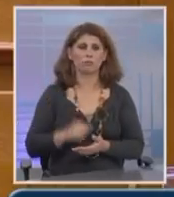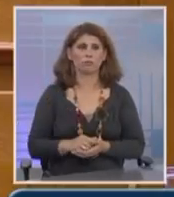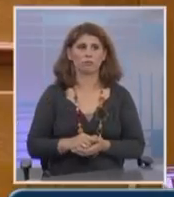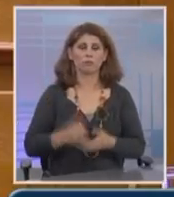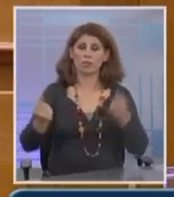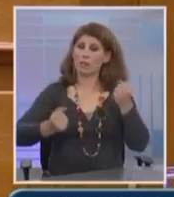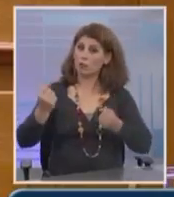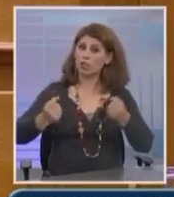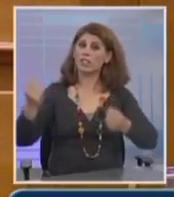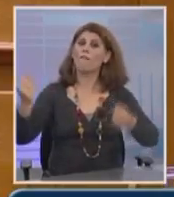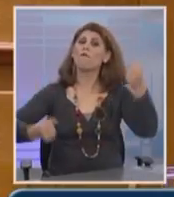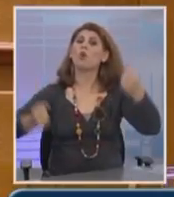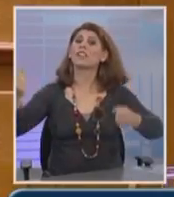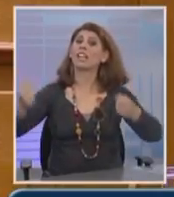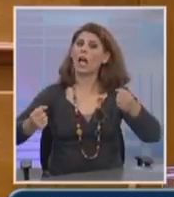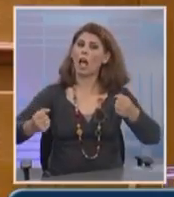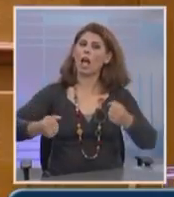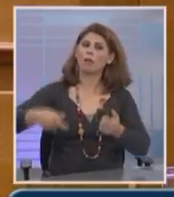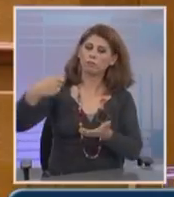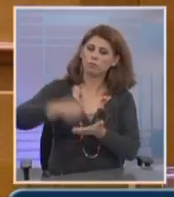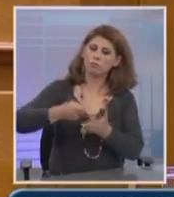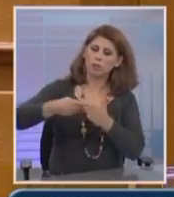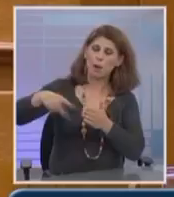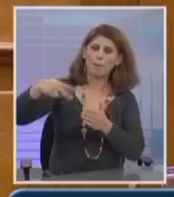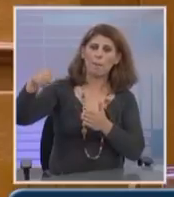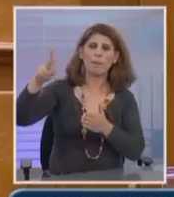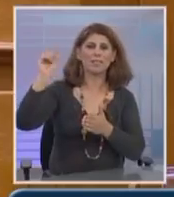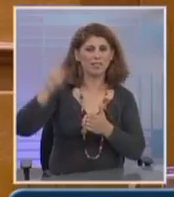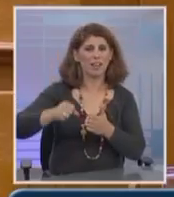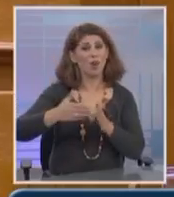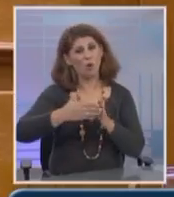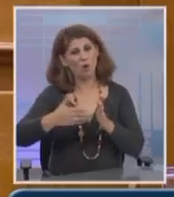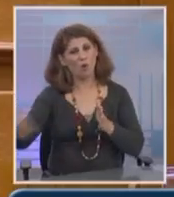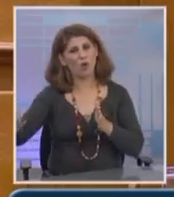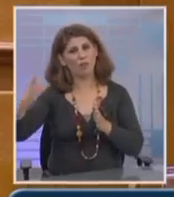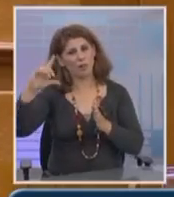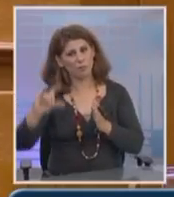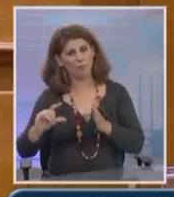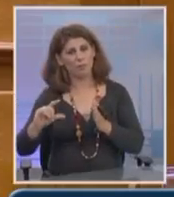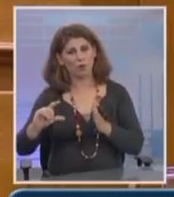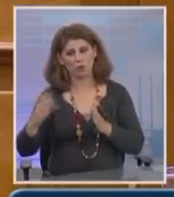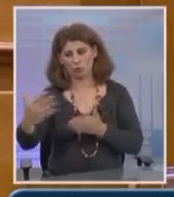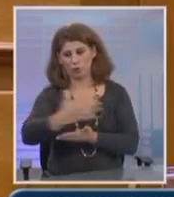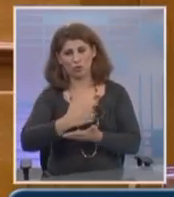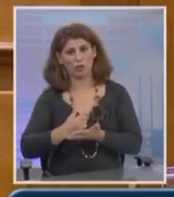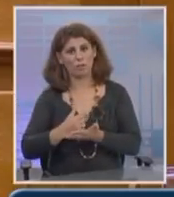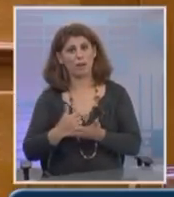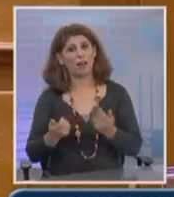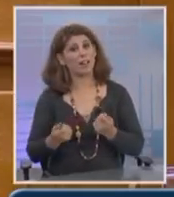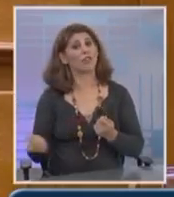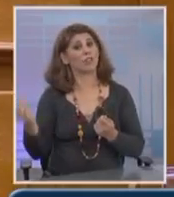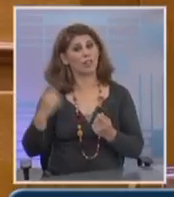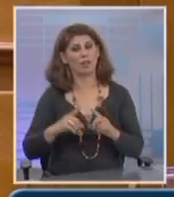των αυτοκινήτων. Και όλα αυτά φυσικά, κύριε Τσίπρα, ναι, μειώνουν το διαθέσιμο εισόδημα, αλλά κάνουν και κάτι